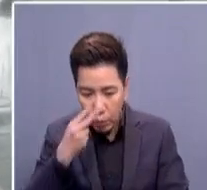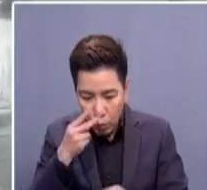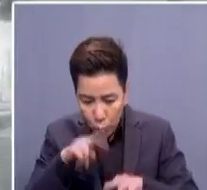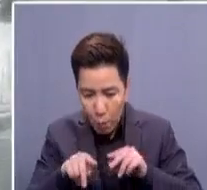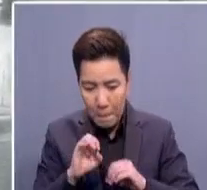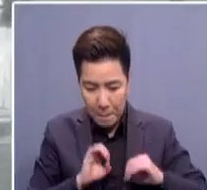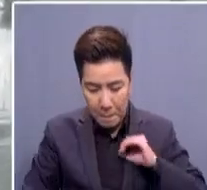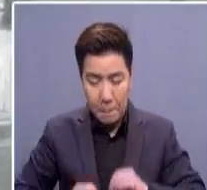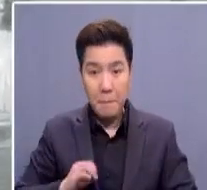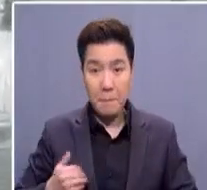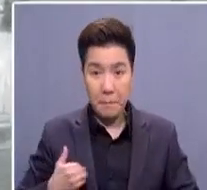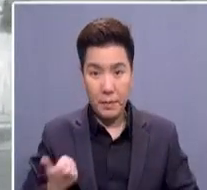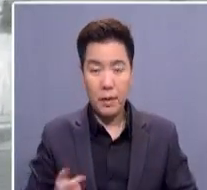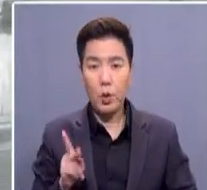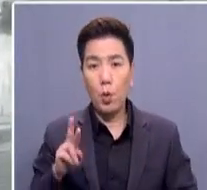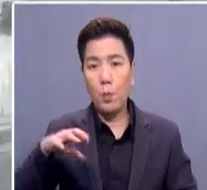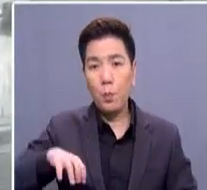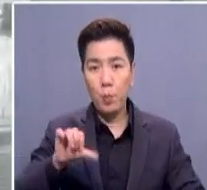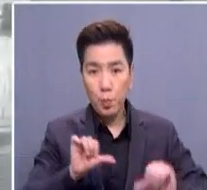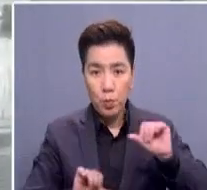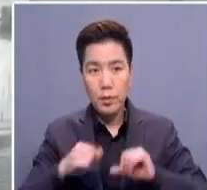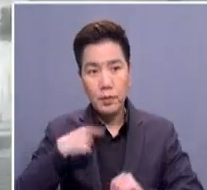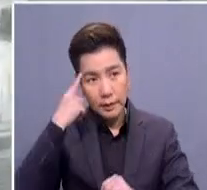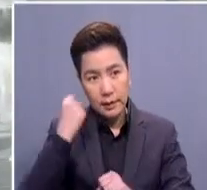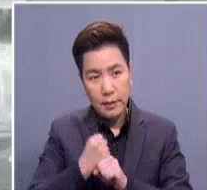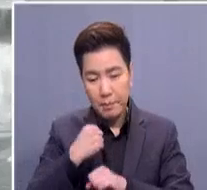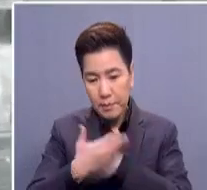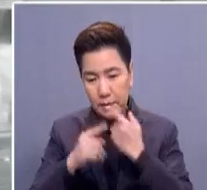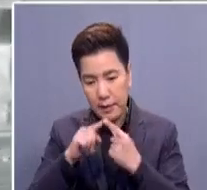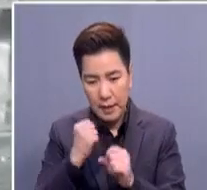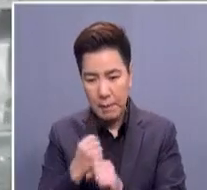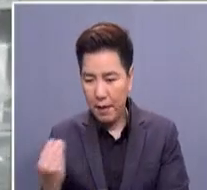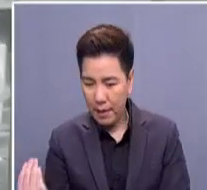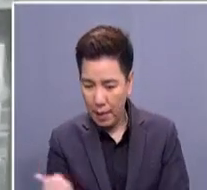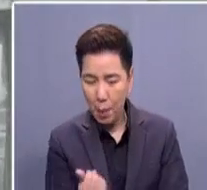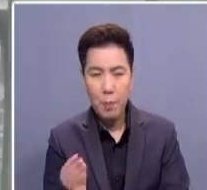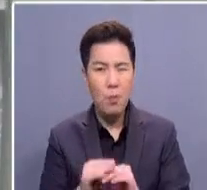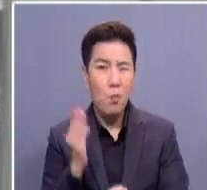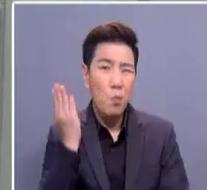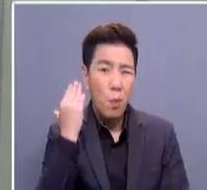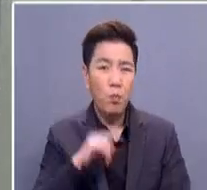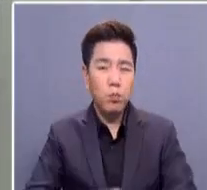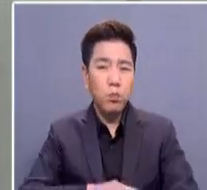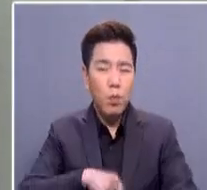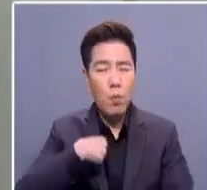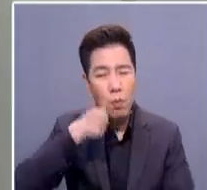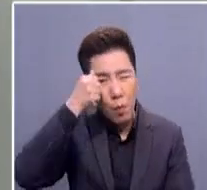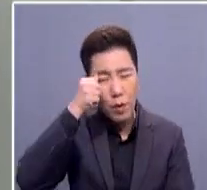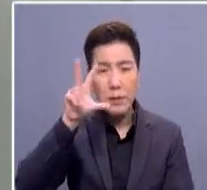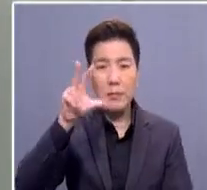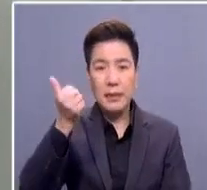ใจก่อนว่าปลอดภัยหรือเปล่าซึ่งกรมวิทยาศาสตร์เนี่ยก็ได้พัฒนาเรื่องของการตรวจให้รวดเร็วขึ้นนะคะจากเดิมใช้เวลา 3วันเหลือ